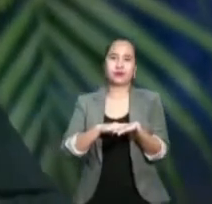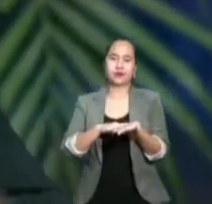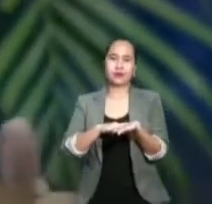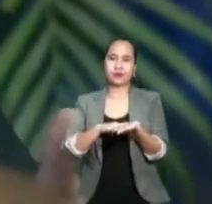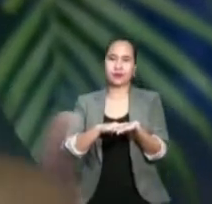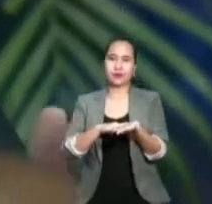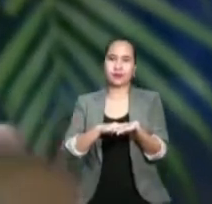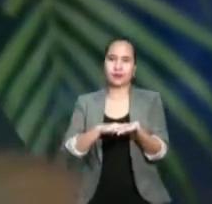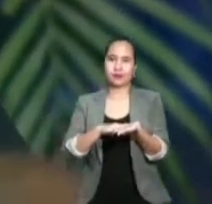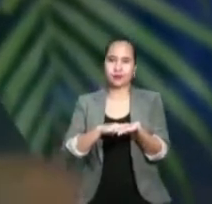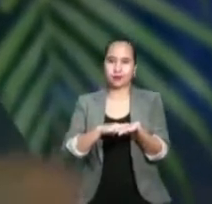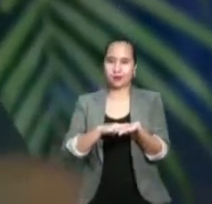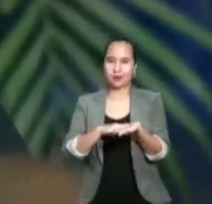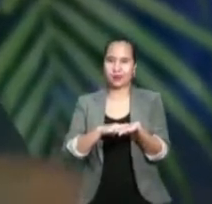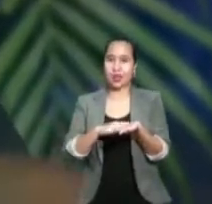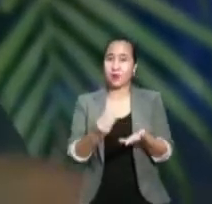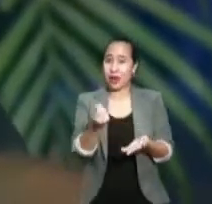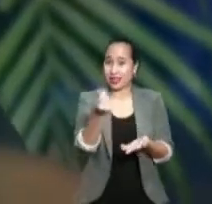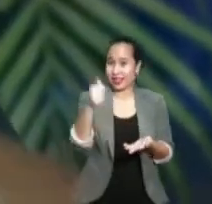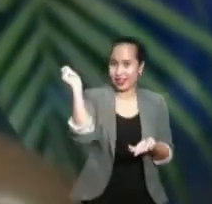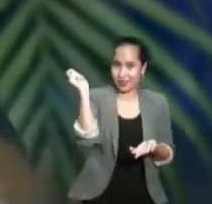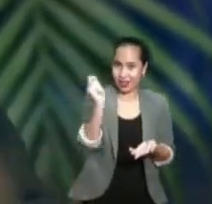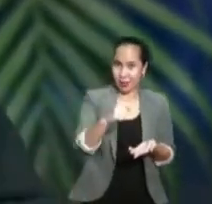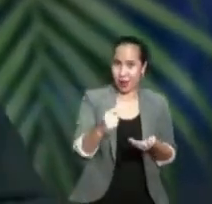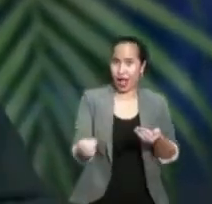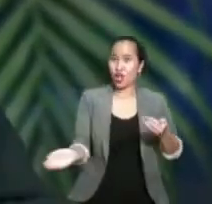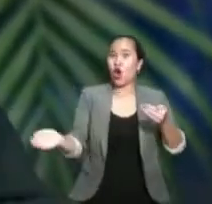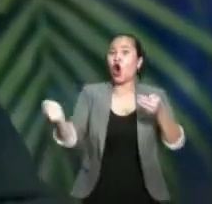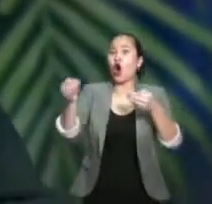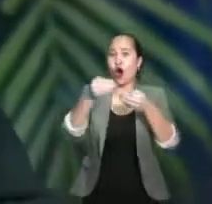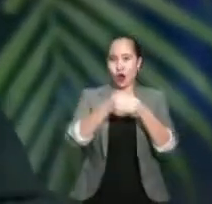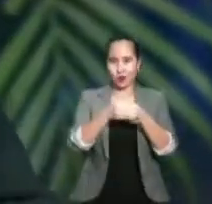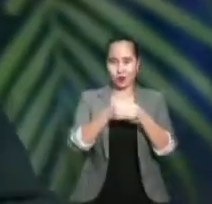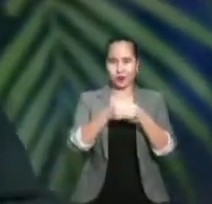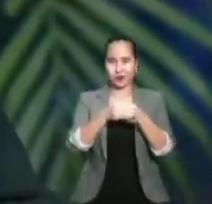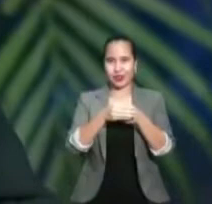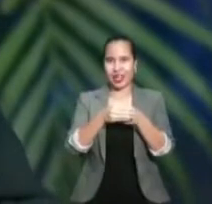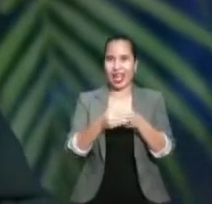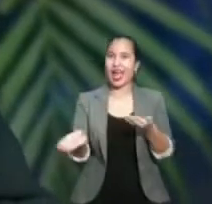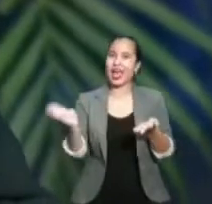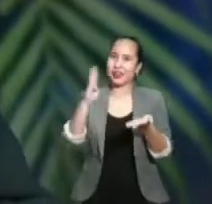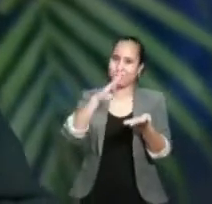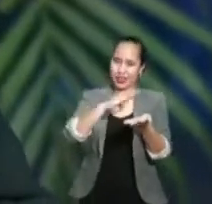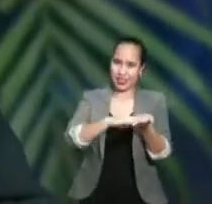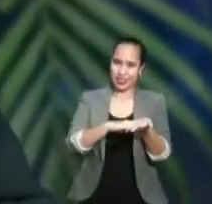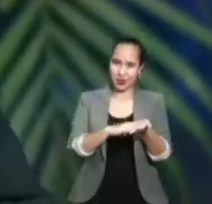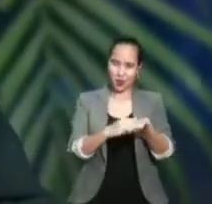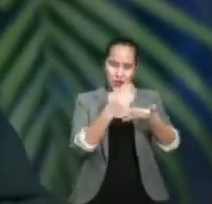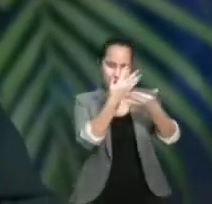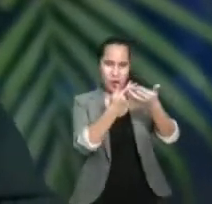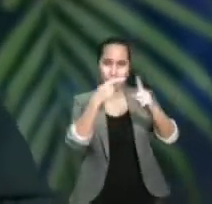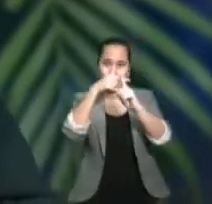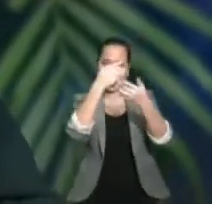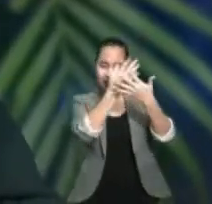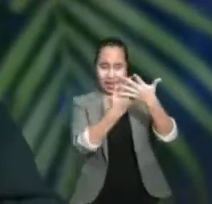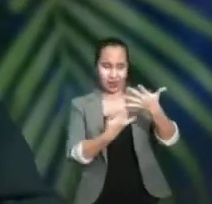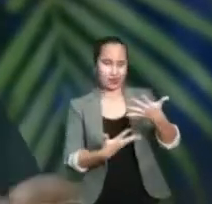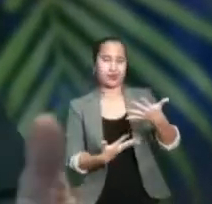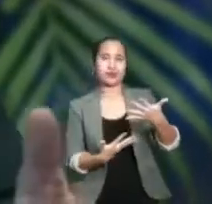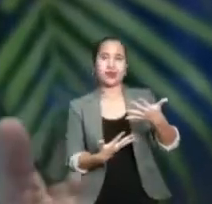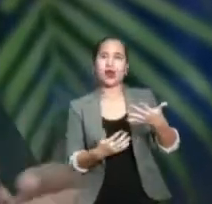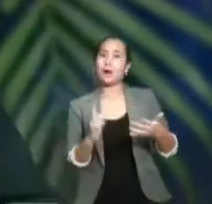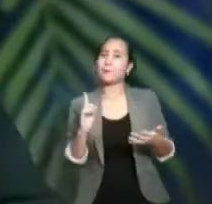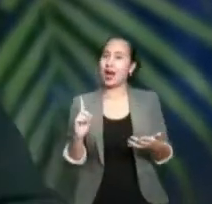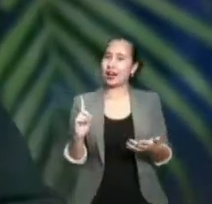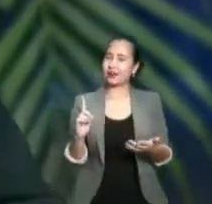Het wordt bij het loon opgeteld en daar wordt de belasting over berekend.